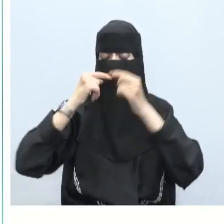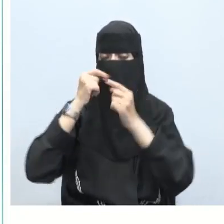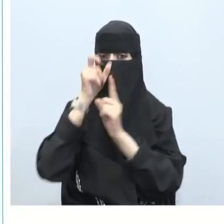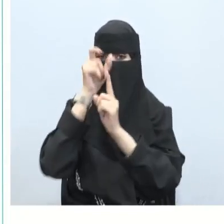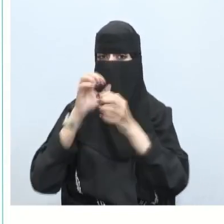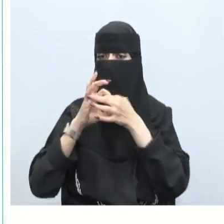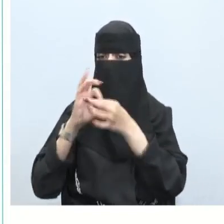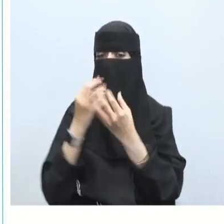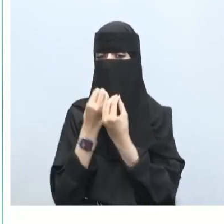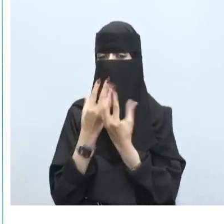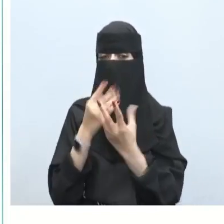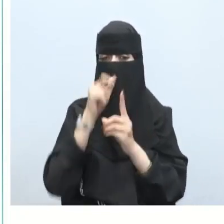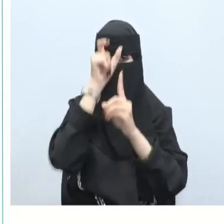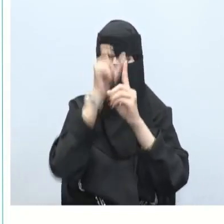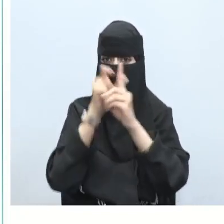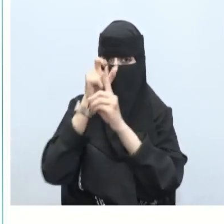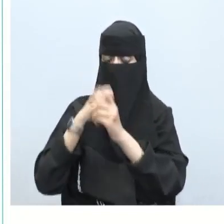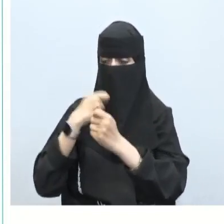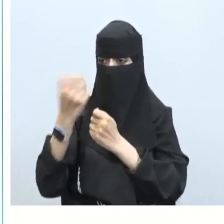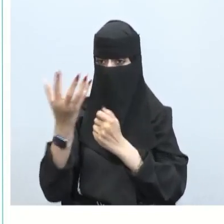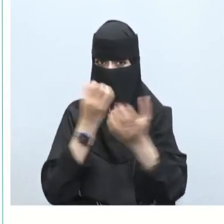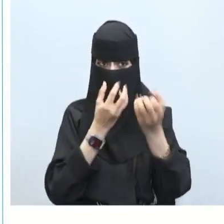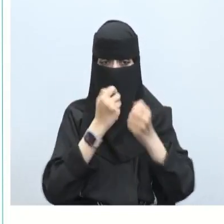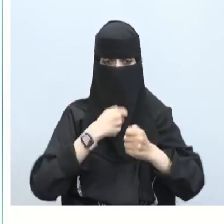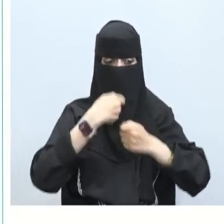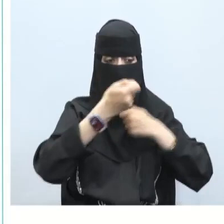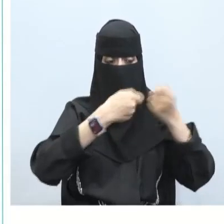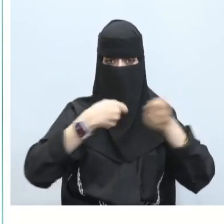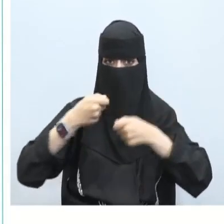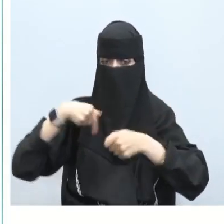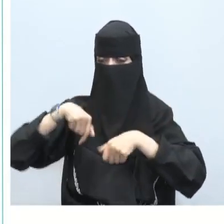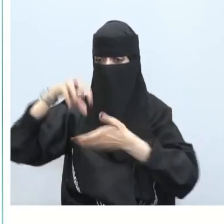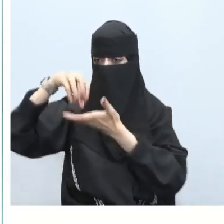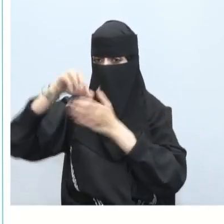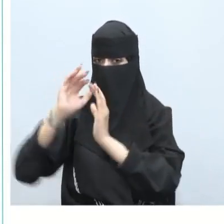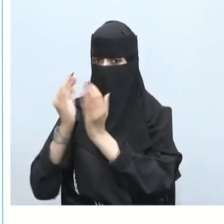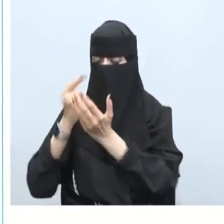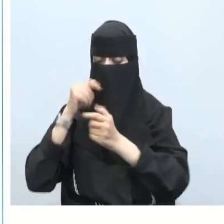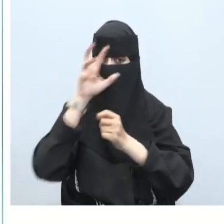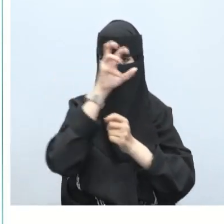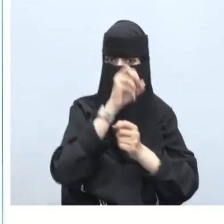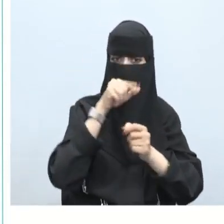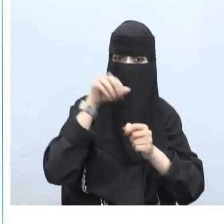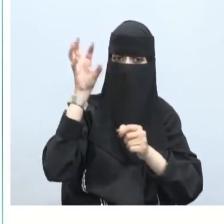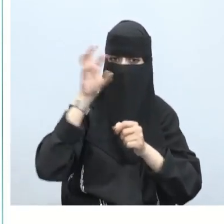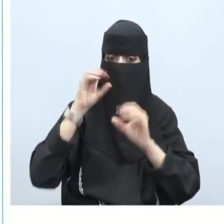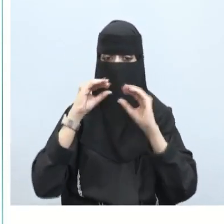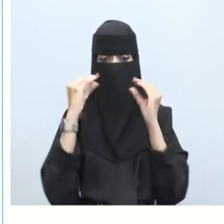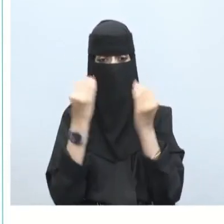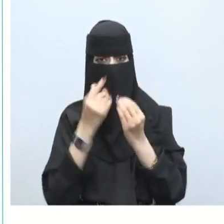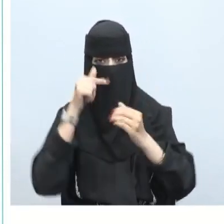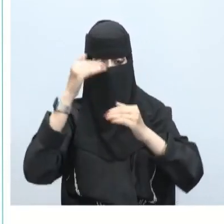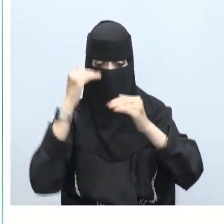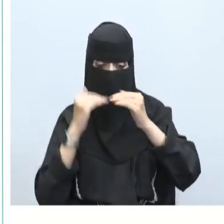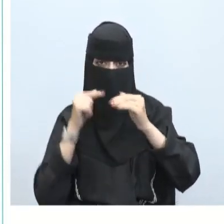الموزعين مع المستودعات والمخازن ومع الشركات والادارات التي يعمل بها او التي تكون تحت